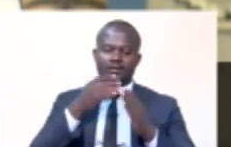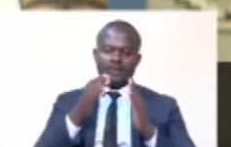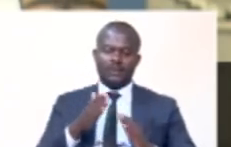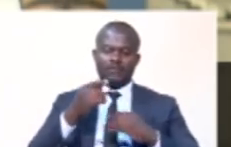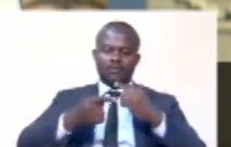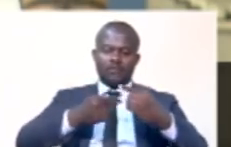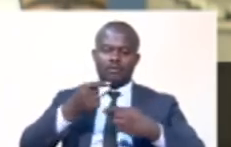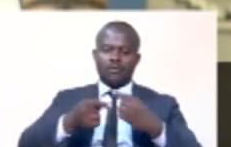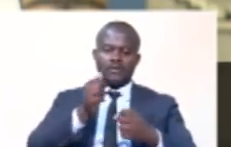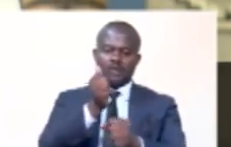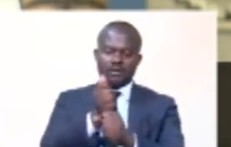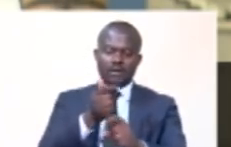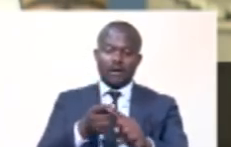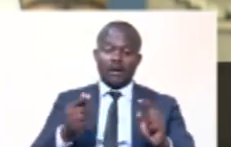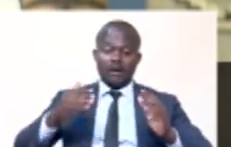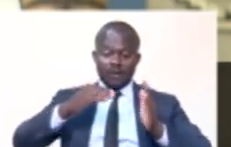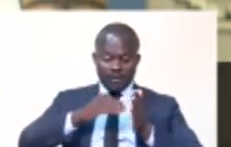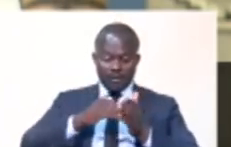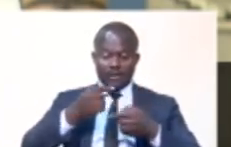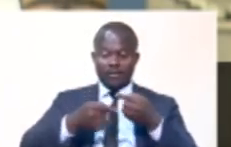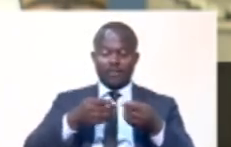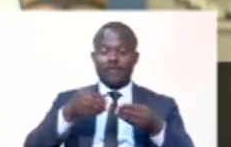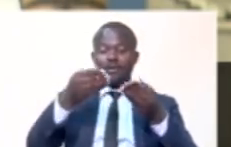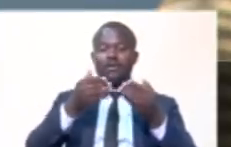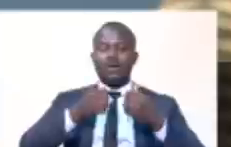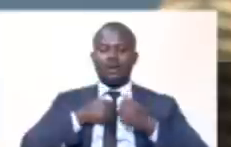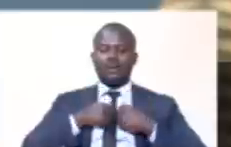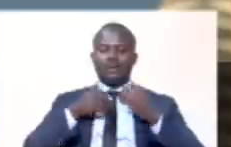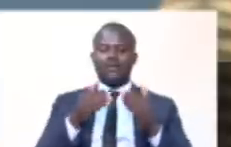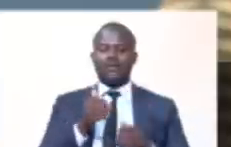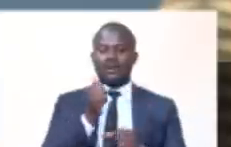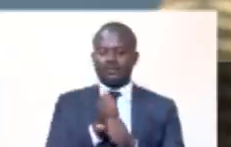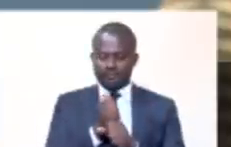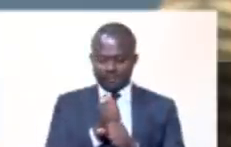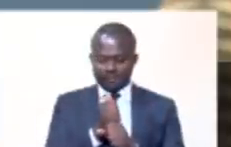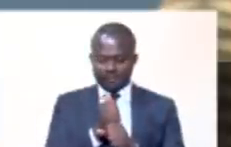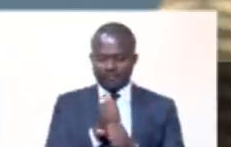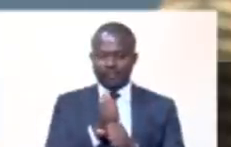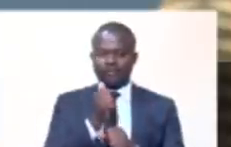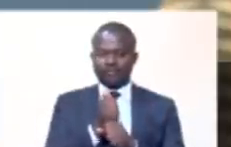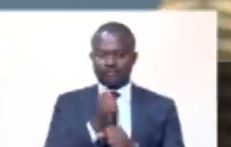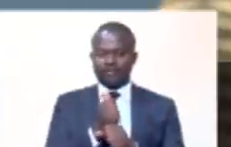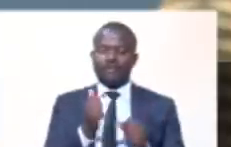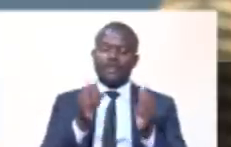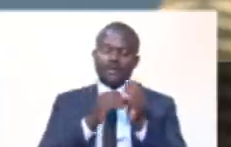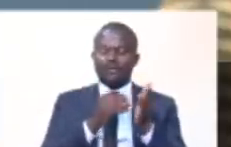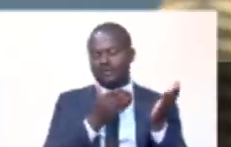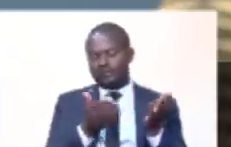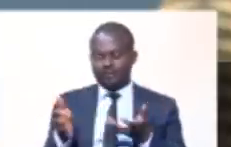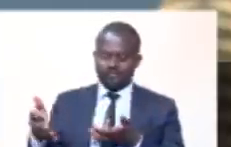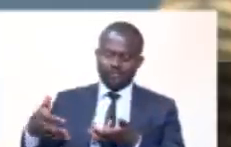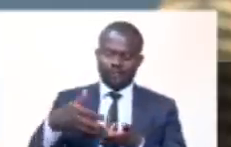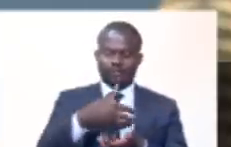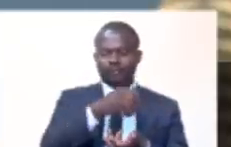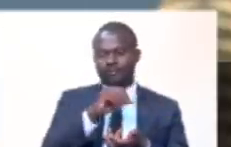gukomeza gukora kandi bagakomeza guha Abanyarwanda akazi. Twakusanyije andi mafaranga